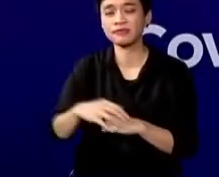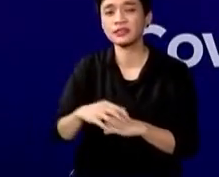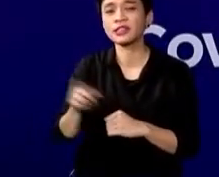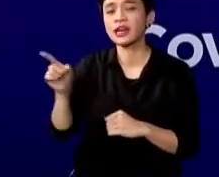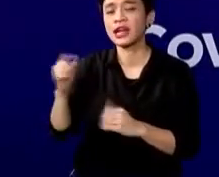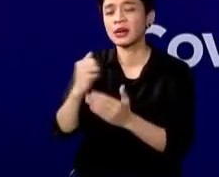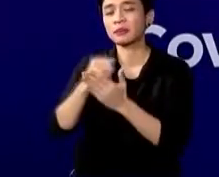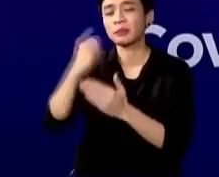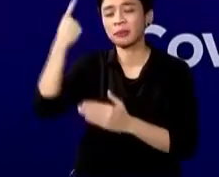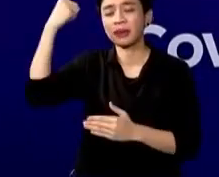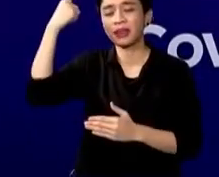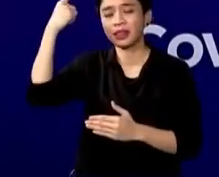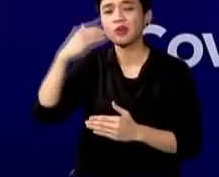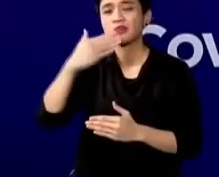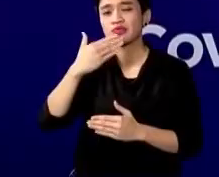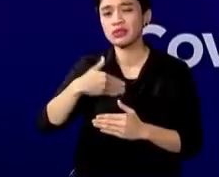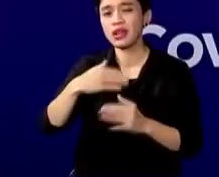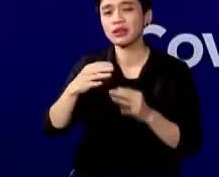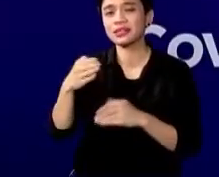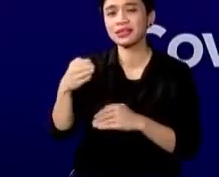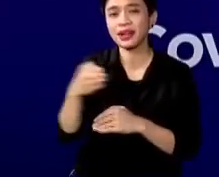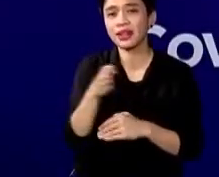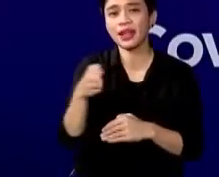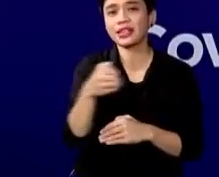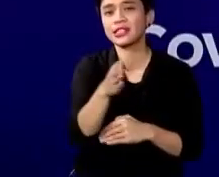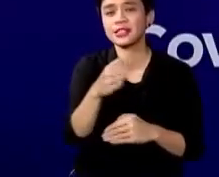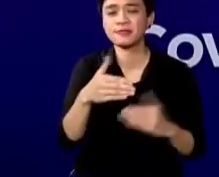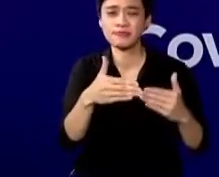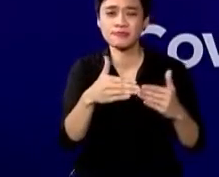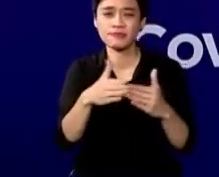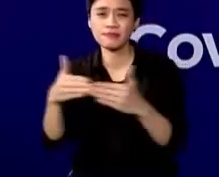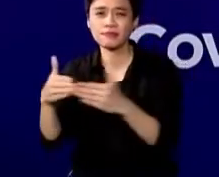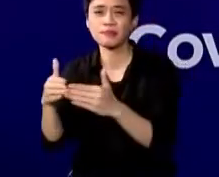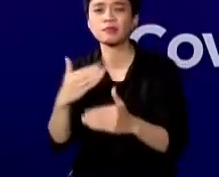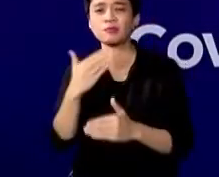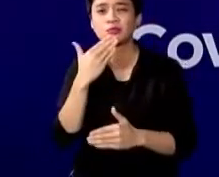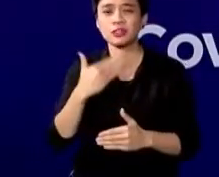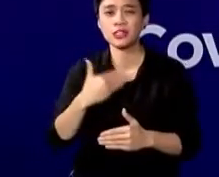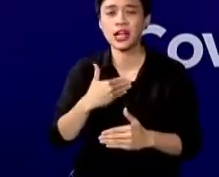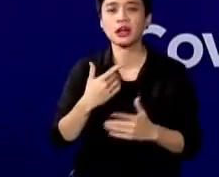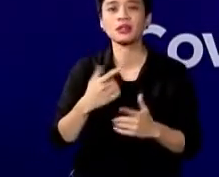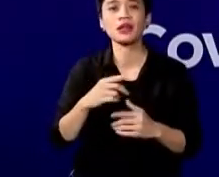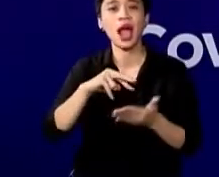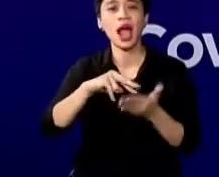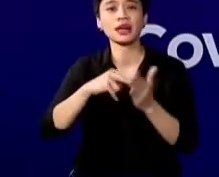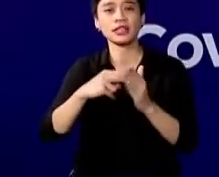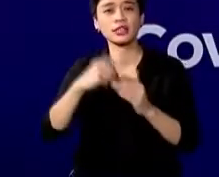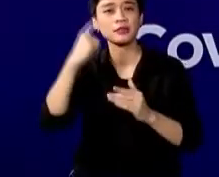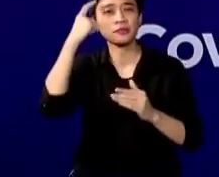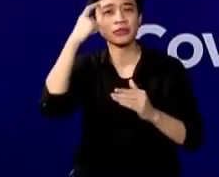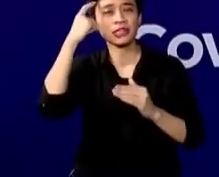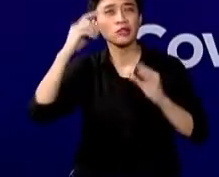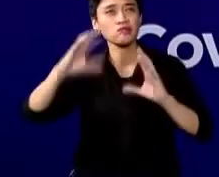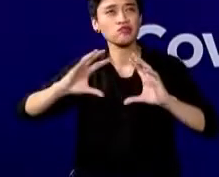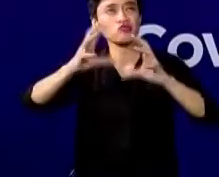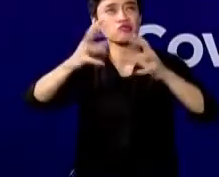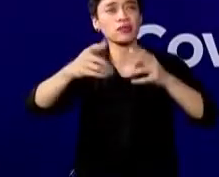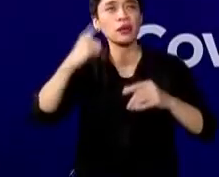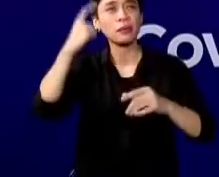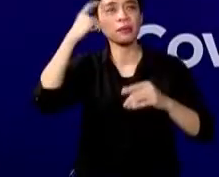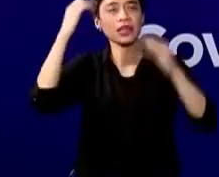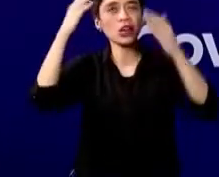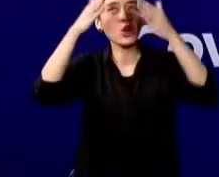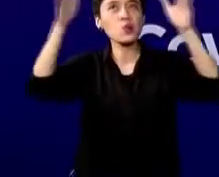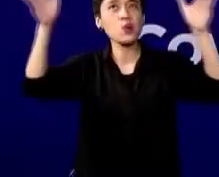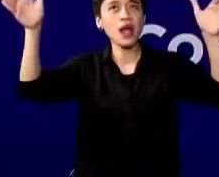pemerintah punya strategi dan strategi itu harus berpedoman think globally act locally jadi tidak